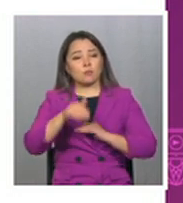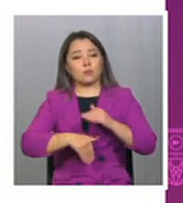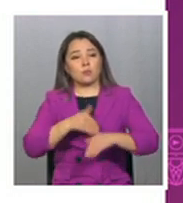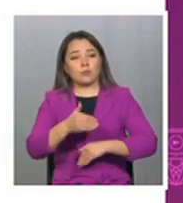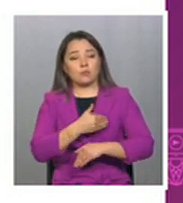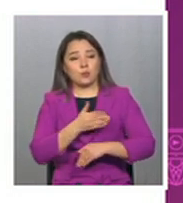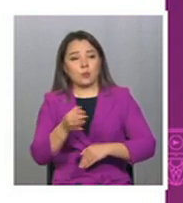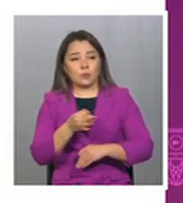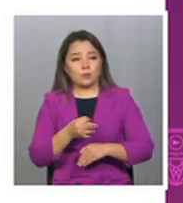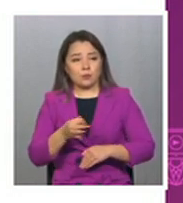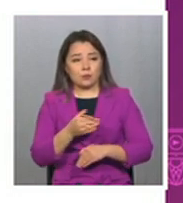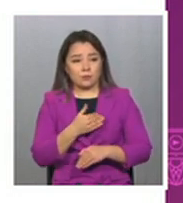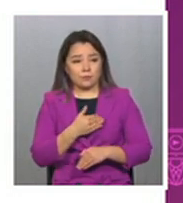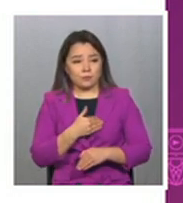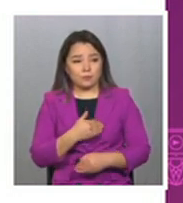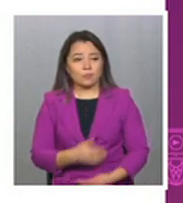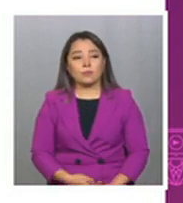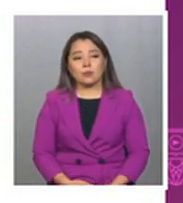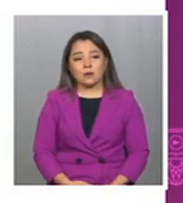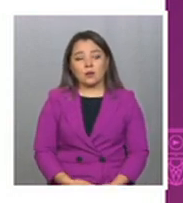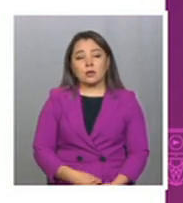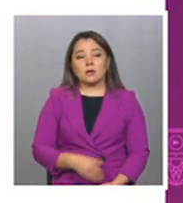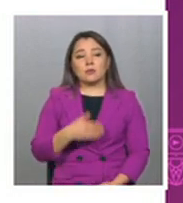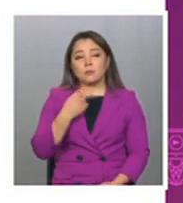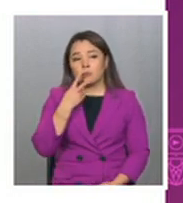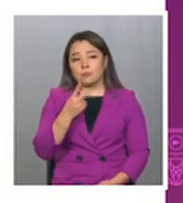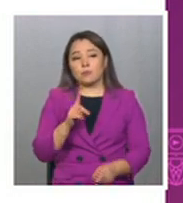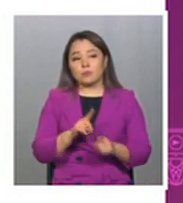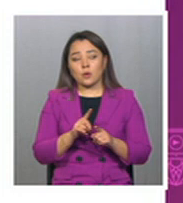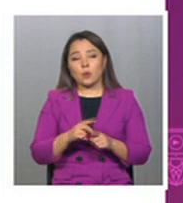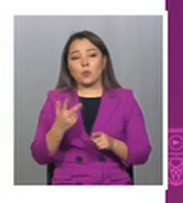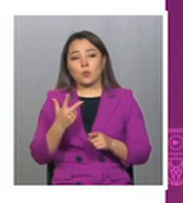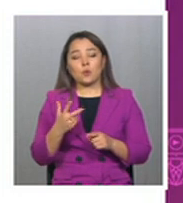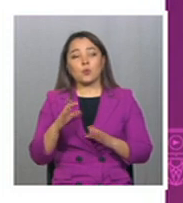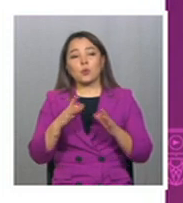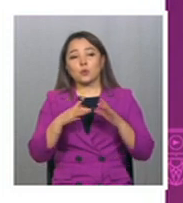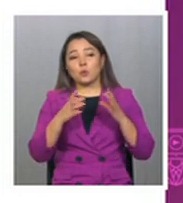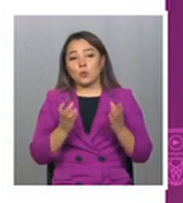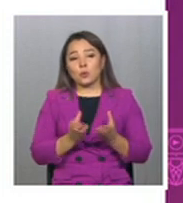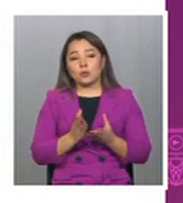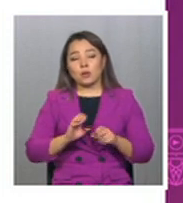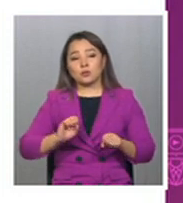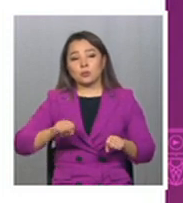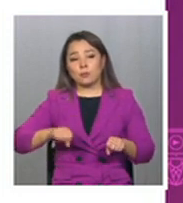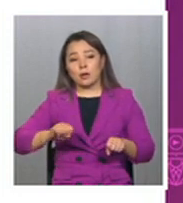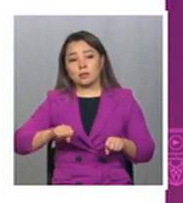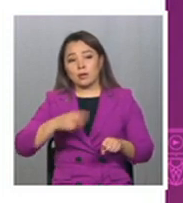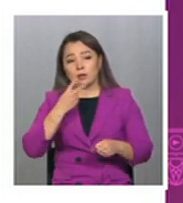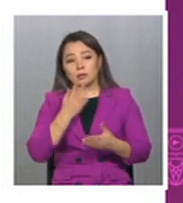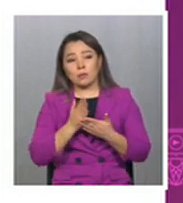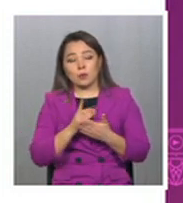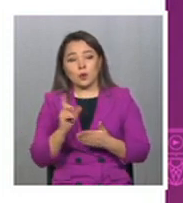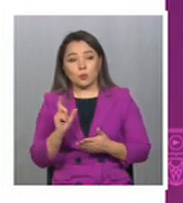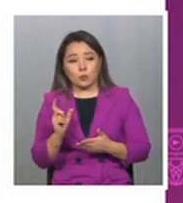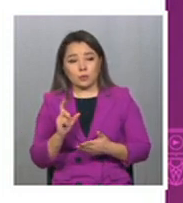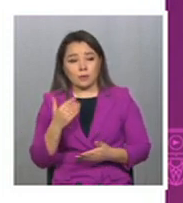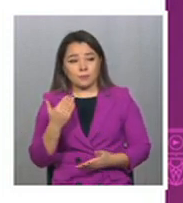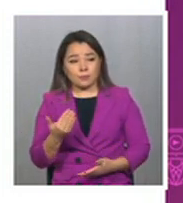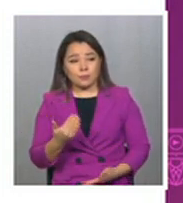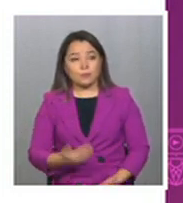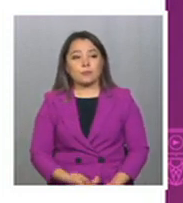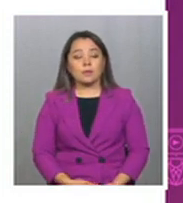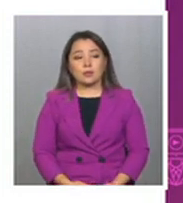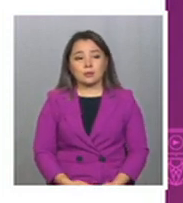өзенге қойып кетермеді. Жағал-жағал, үш дөңгілікті көкшіл көне мотоцикл. Екінші тірек сөз